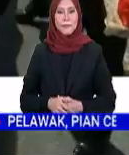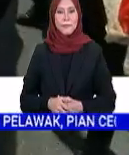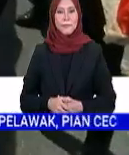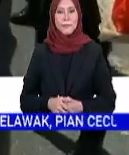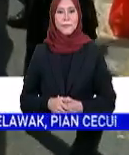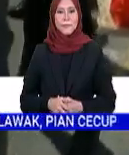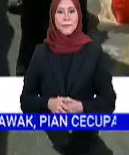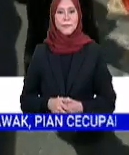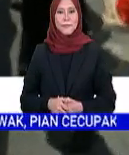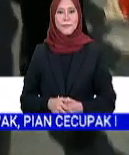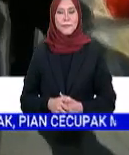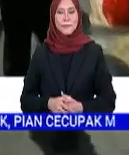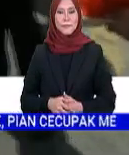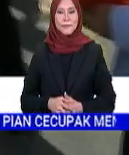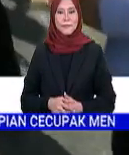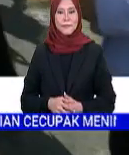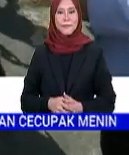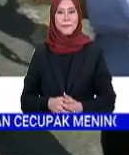hai hai